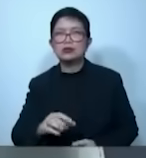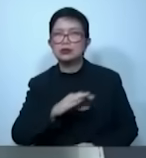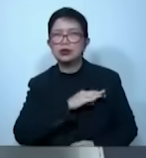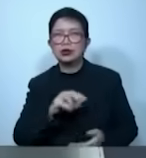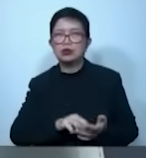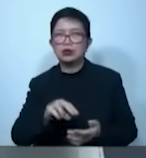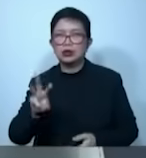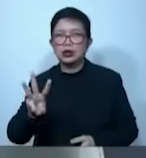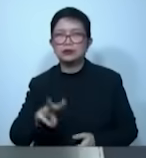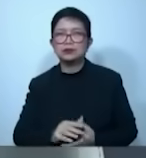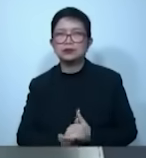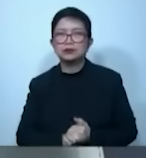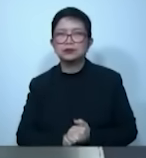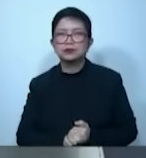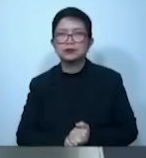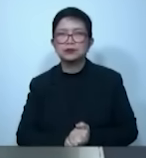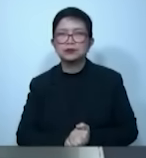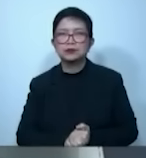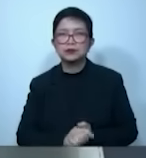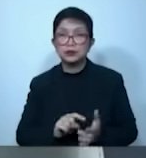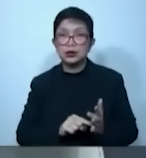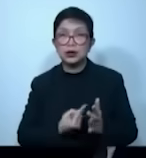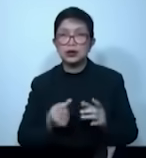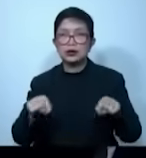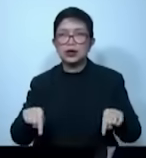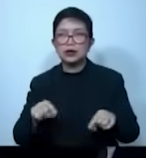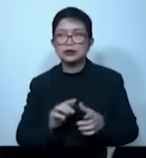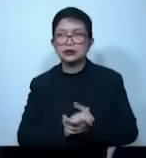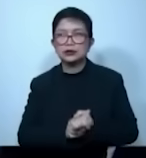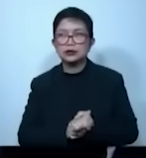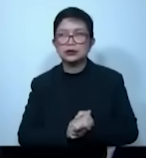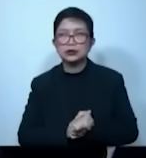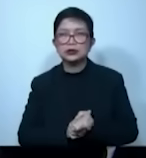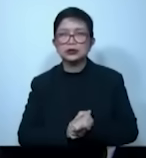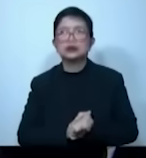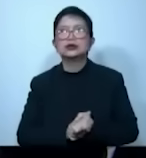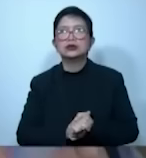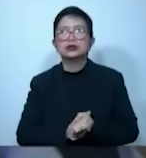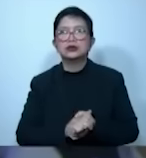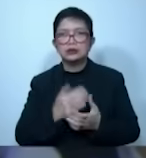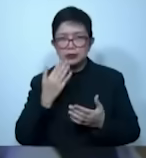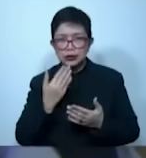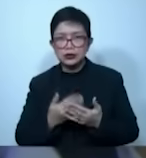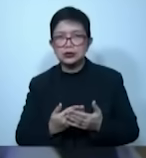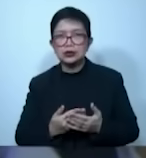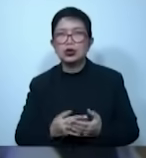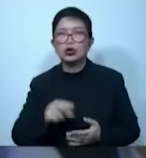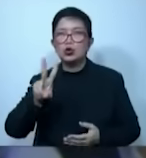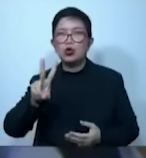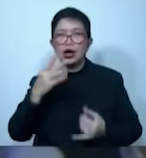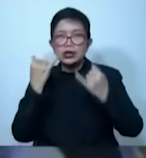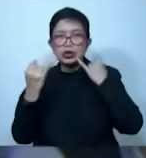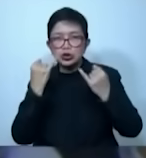kepada jaw selama 2 menit waktunya dimulai dari sekarang Makasih Mas Sis Saya kira dua isu itu menjadi